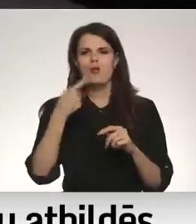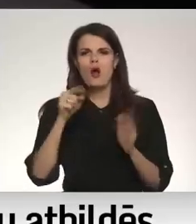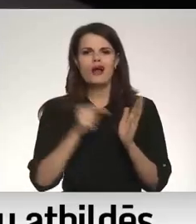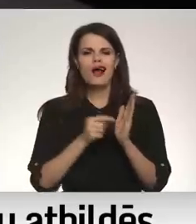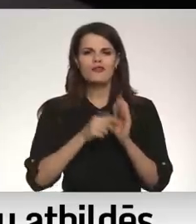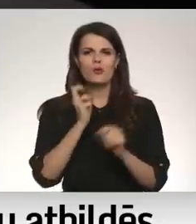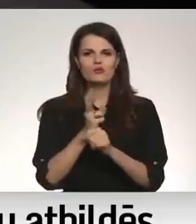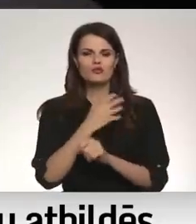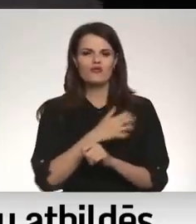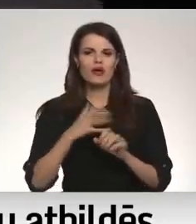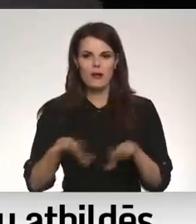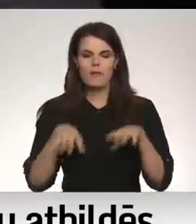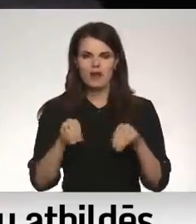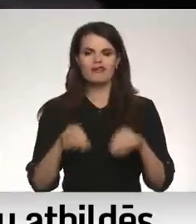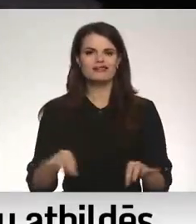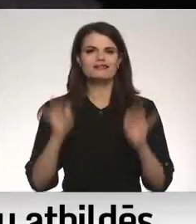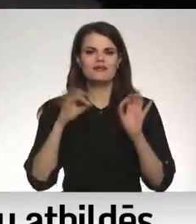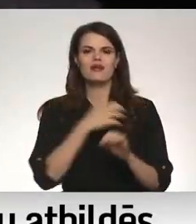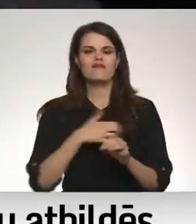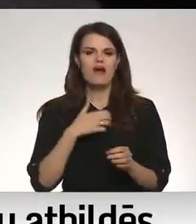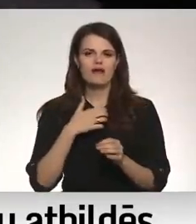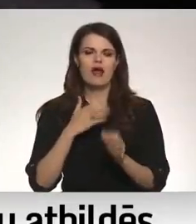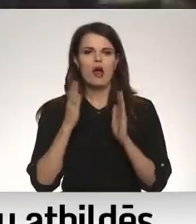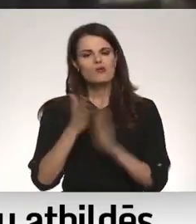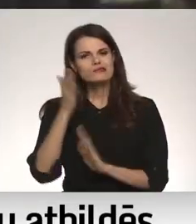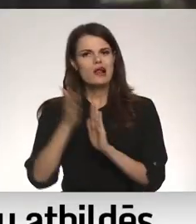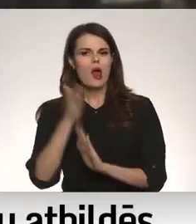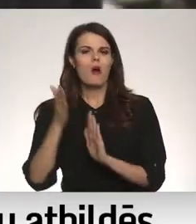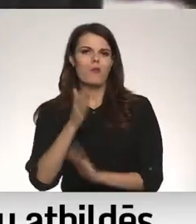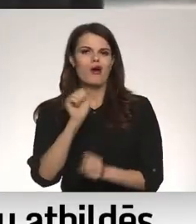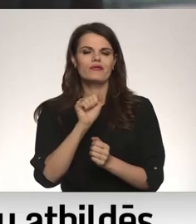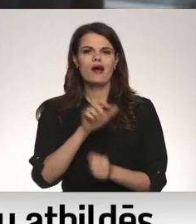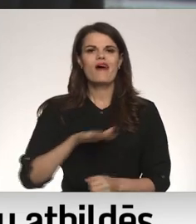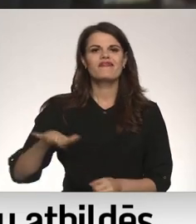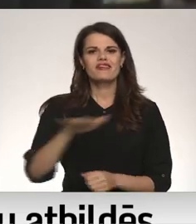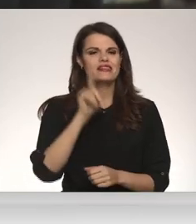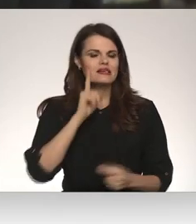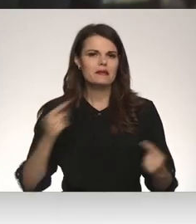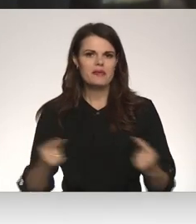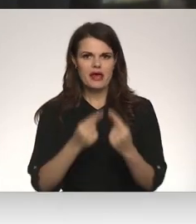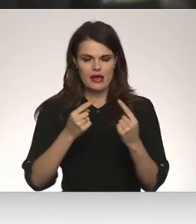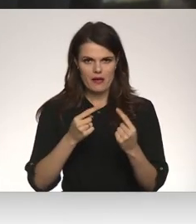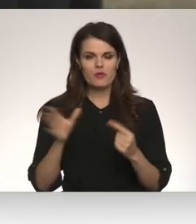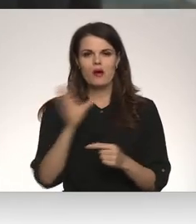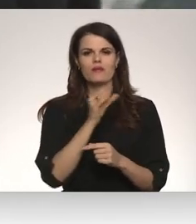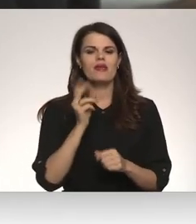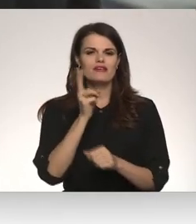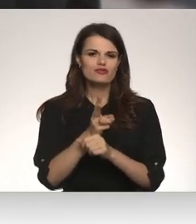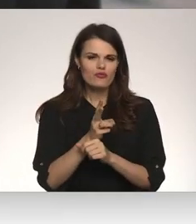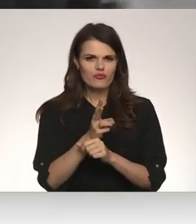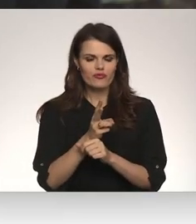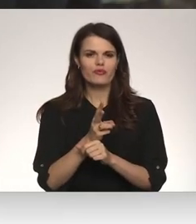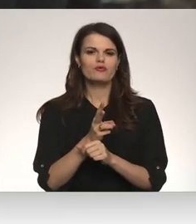būtu jāpaveic. Svarīgākais – sveicināt vides pieejamību. Veicamo uzdevumu sarakstu nosūtījām visu